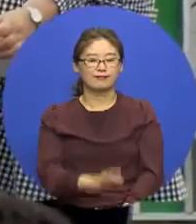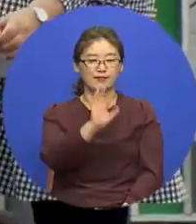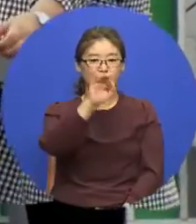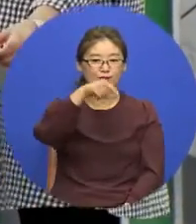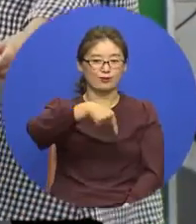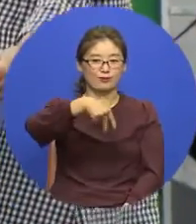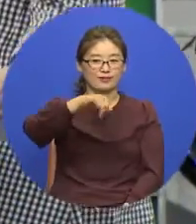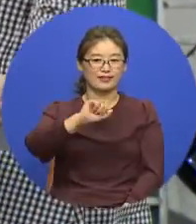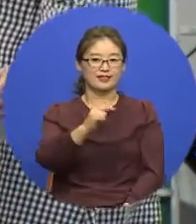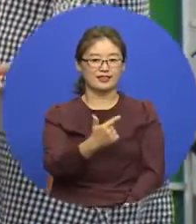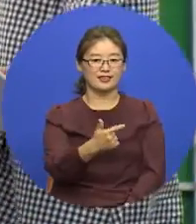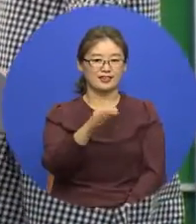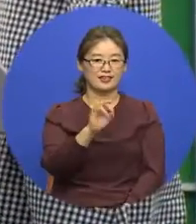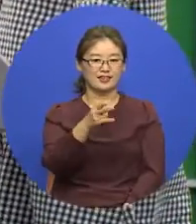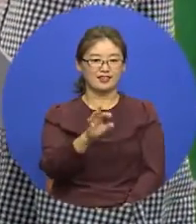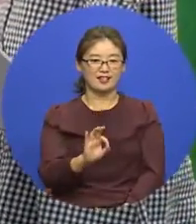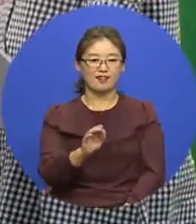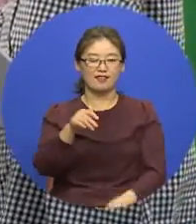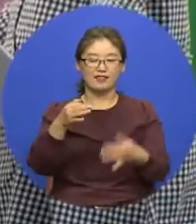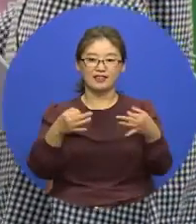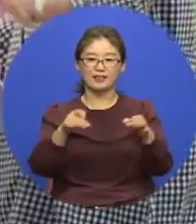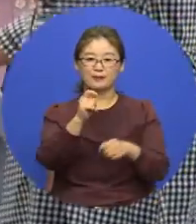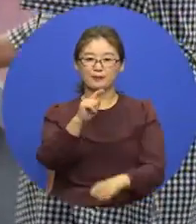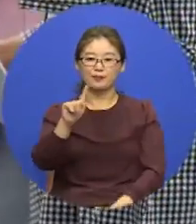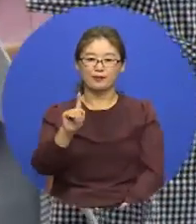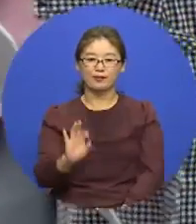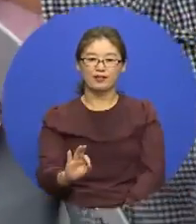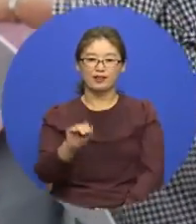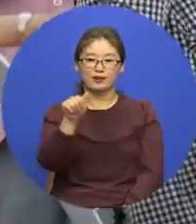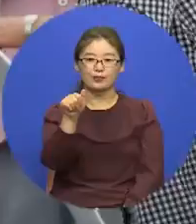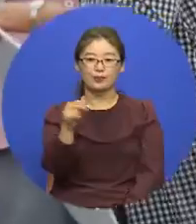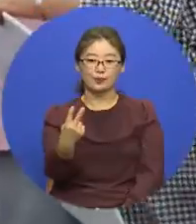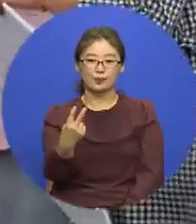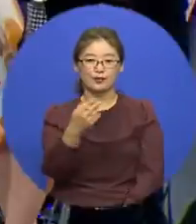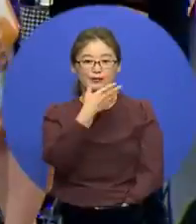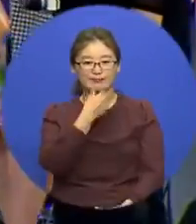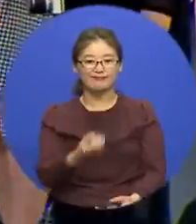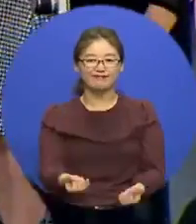우신영, 김강효 축하드리겠습니다.